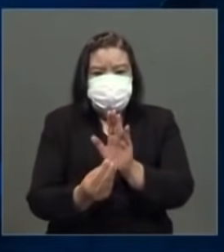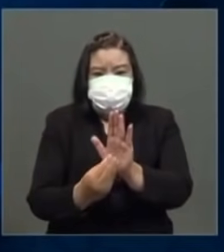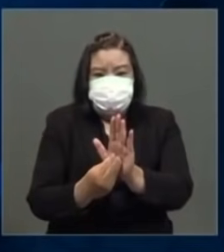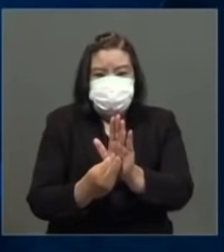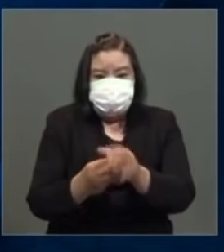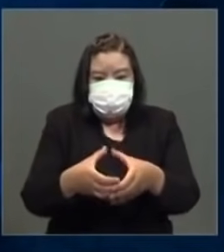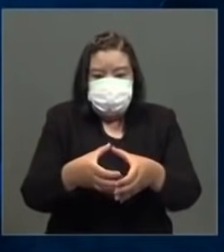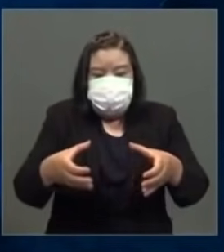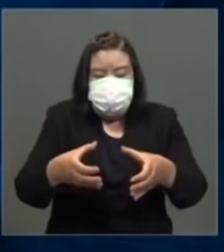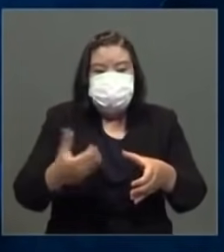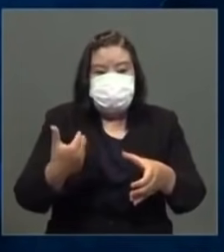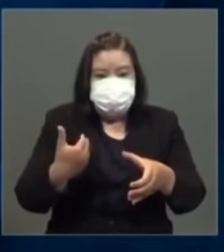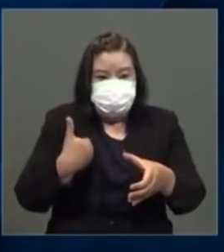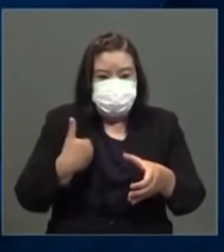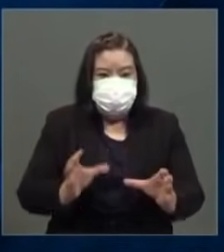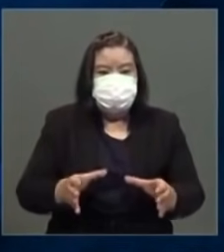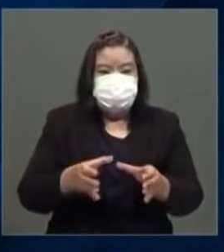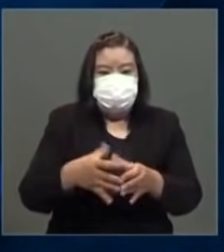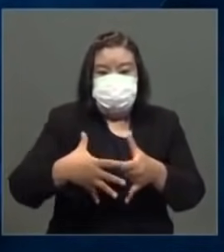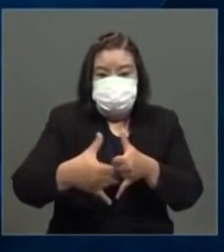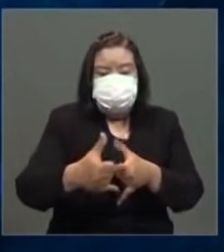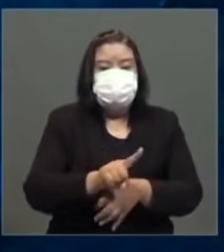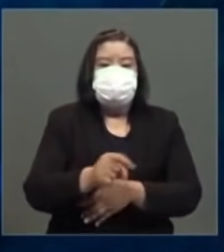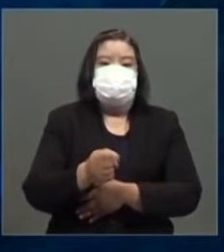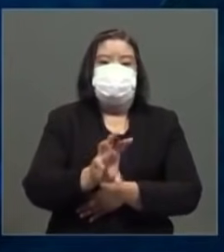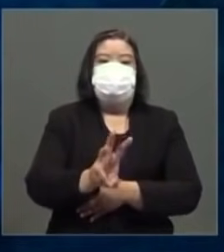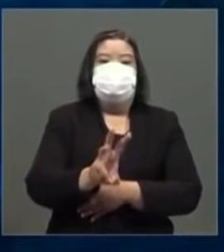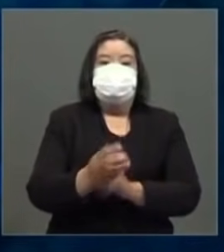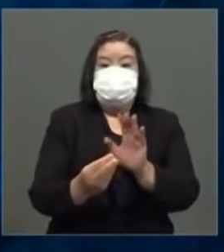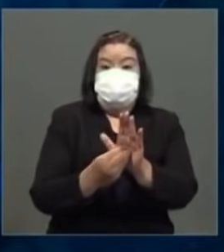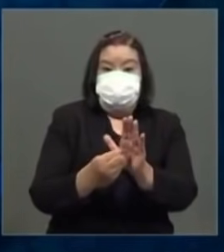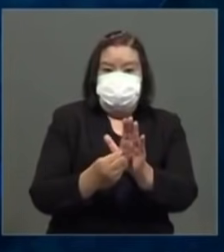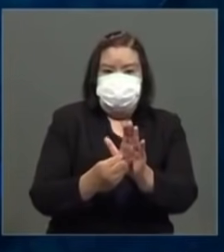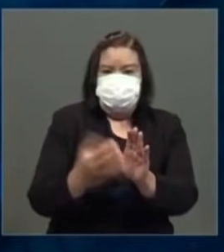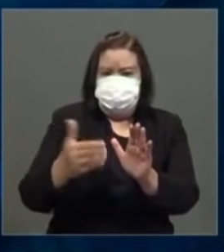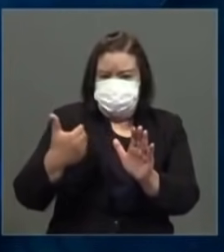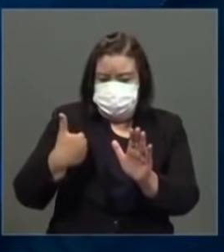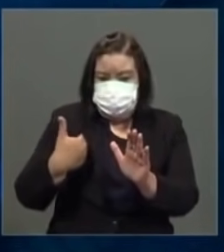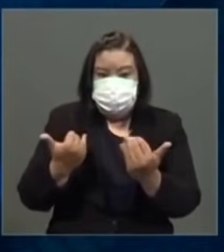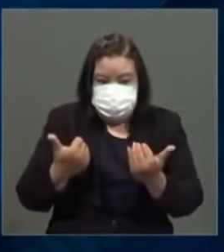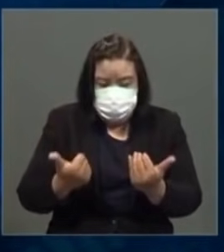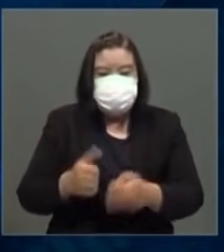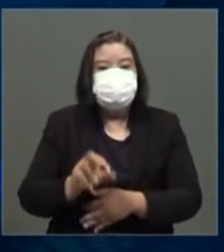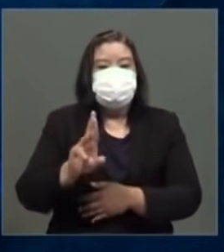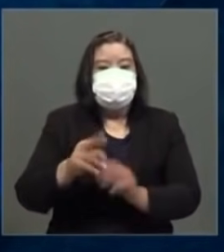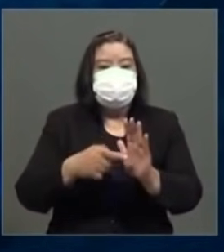มด116คลัสเตอร์ซึ่งผมก็ขออนุญาตได้นำเรียนขึ้นมานะครับมีการรายงานที่ราชเทวีเป็น